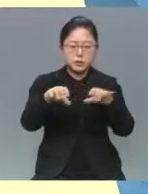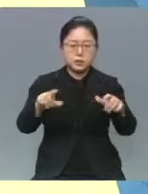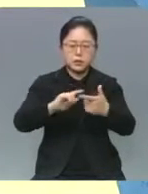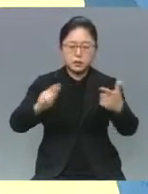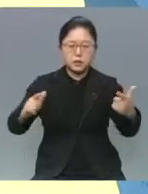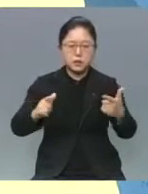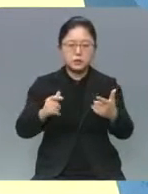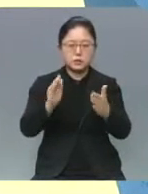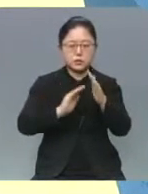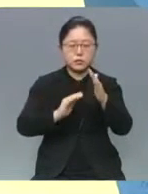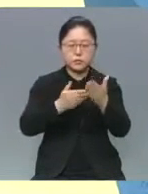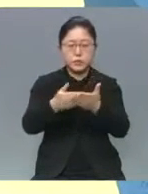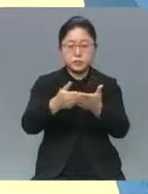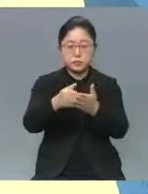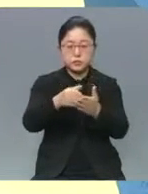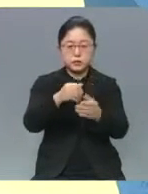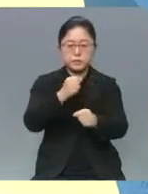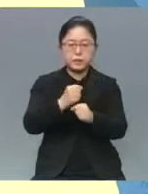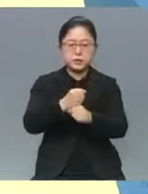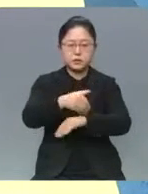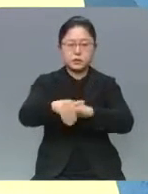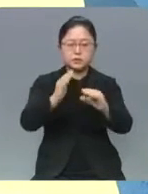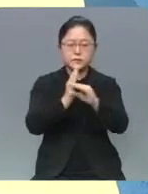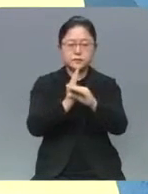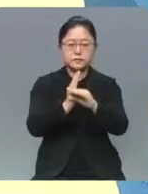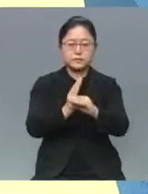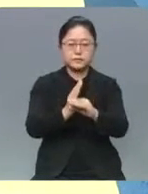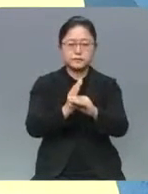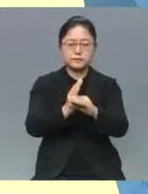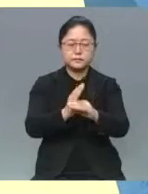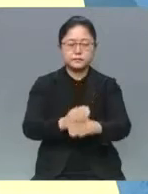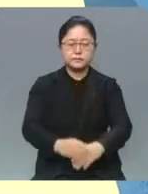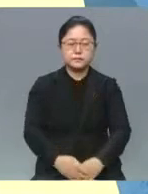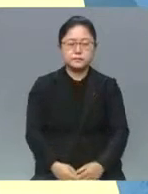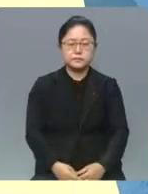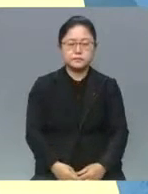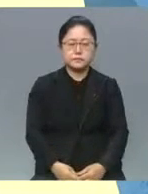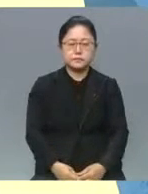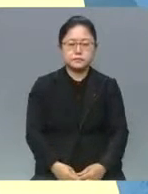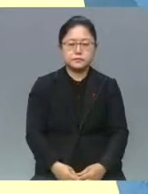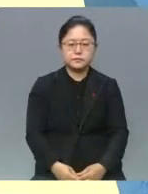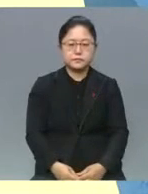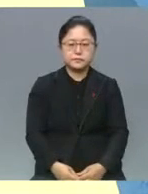다양한 공공미술 작품을 설치할 계획입니다. 지금까지 단신 브리핑이었습니다.